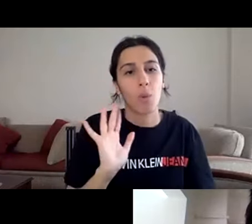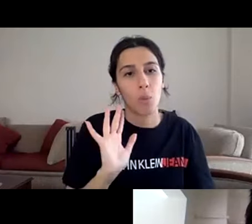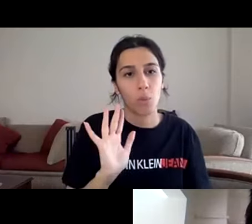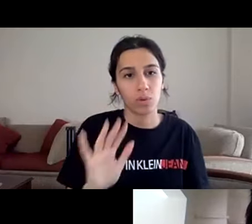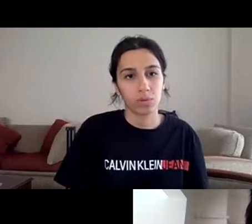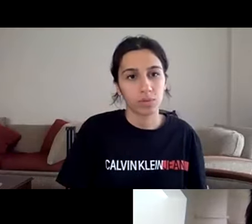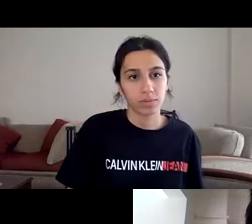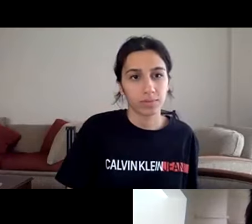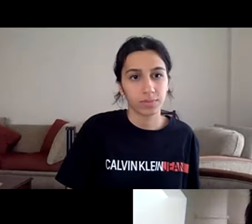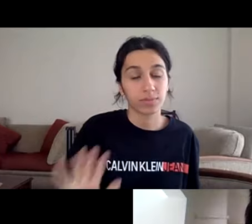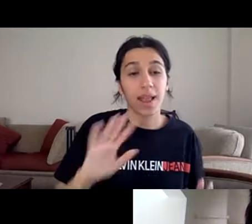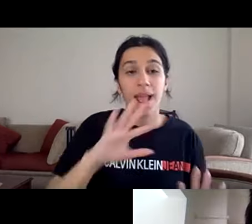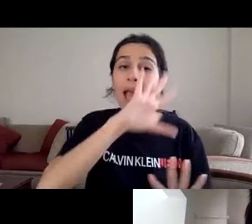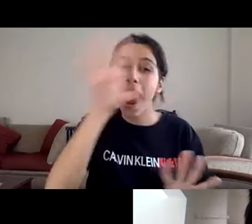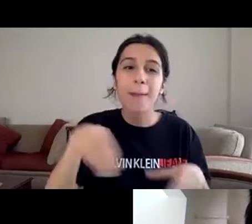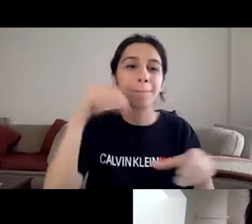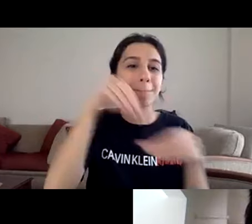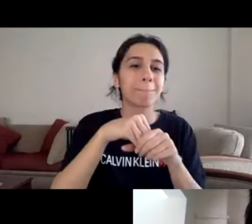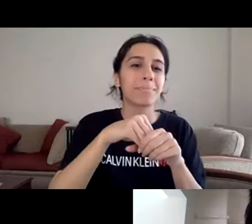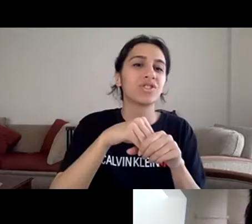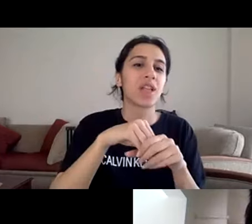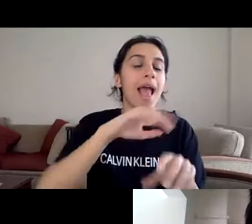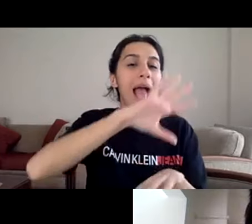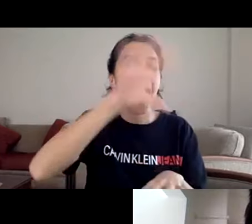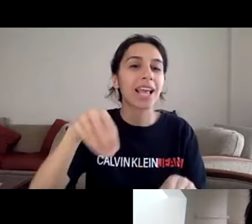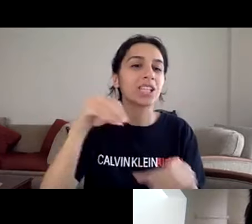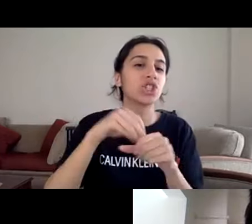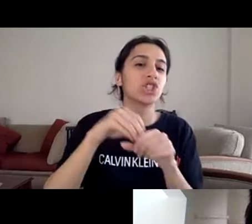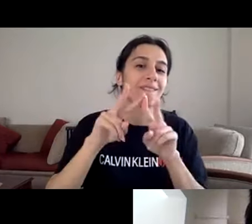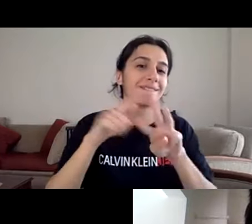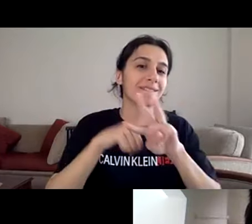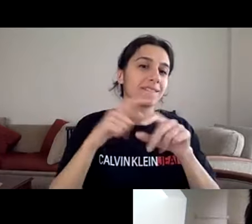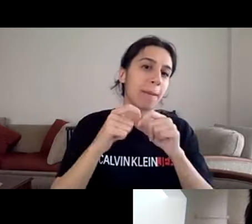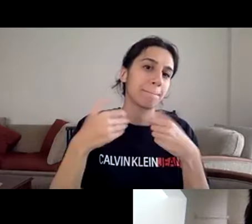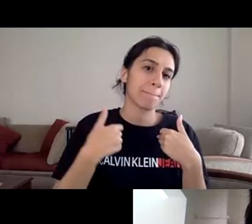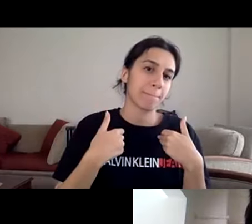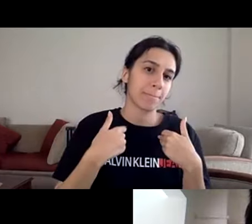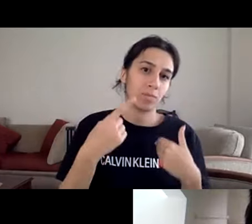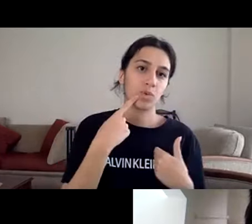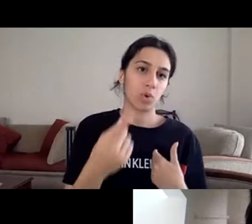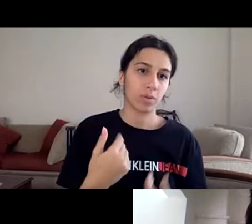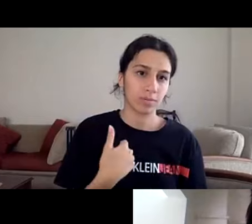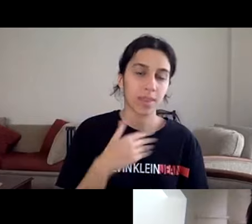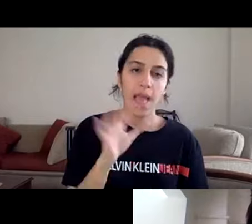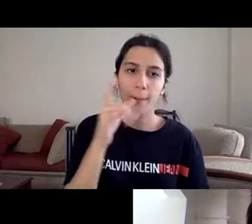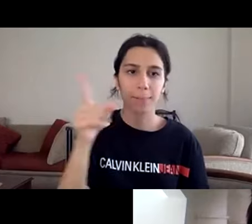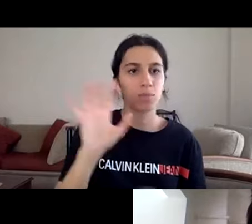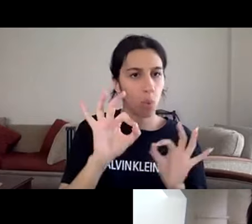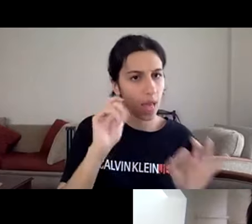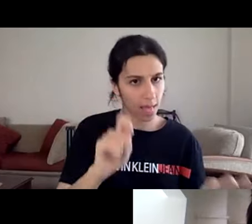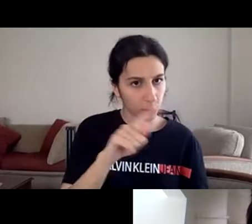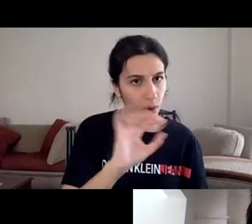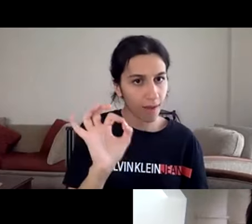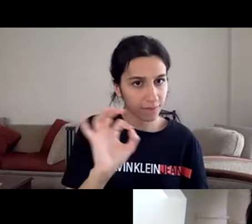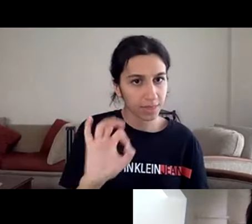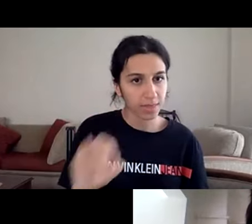yaşıyorsun. Yani biz burada kapsayıcı deneyimler. İşte herkes için web. Bizim şeyimiz bu. Biraz mottomuz bu. Apple'ın sahiplendiği de bu zaten. Kapsayıcılık